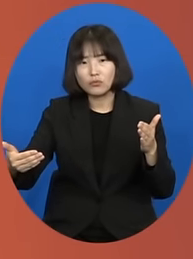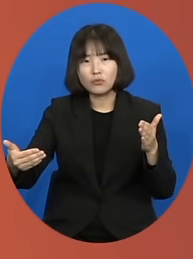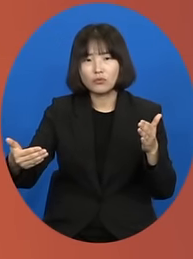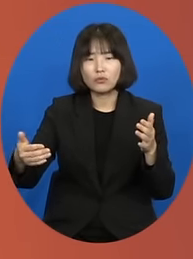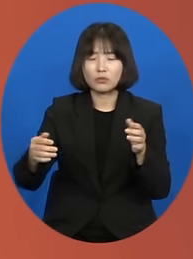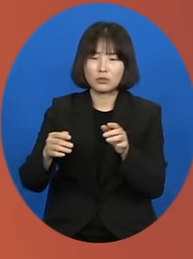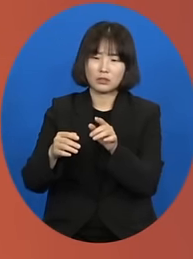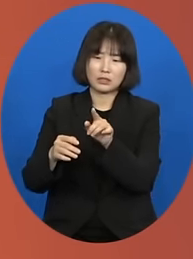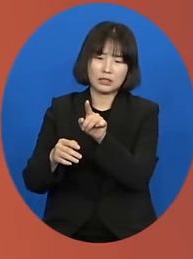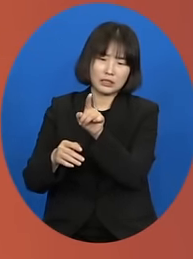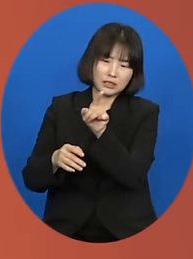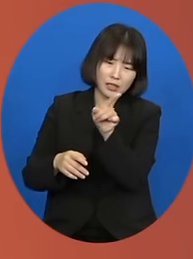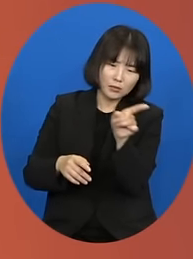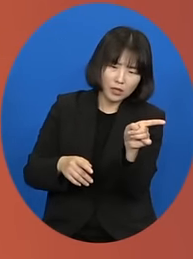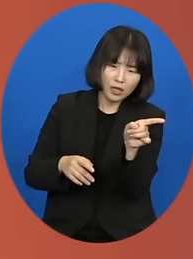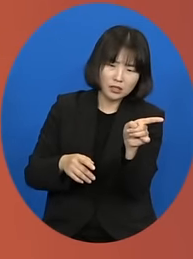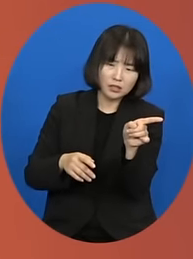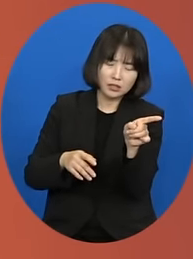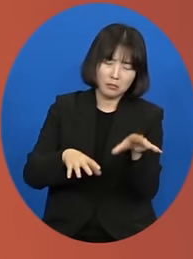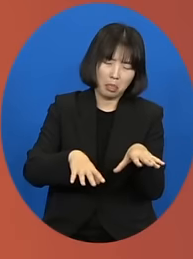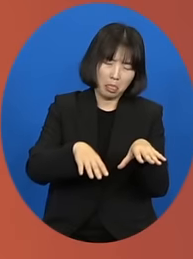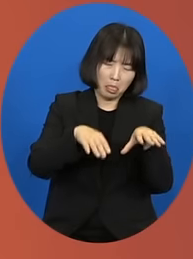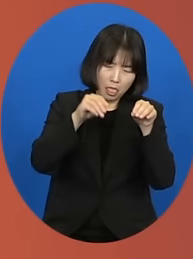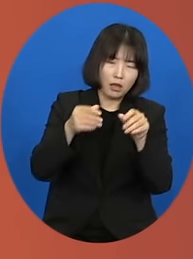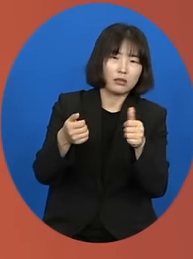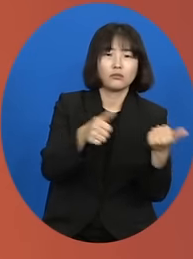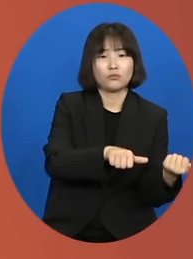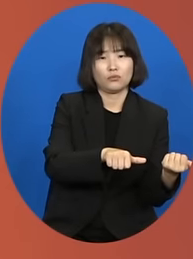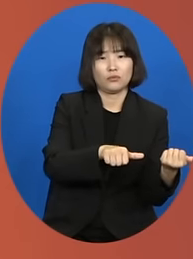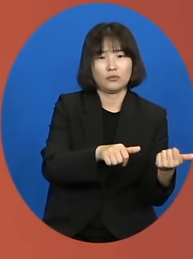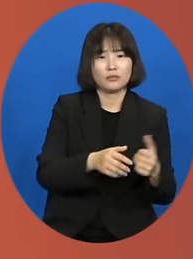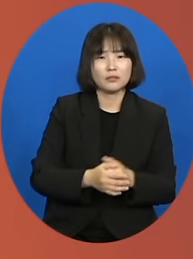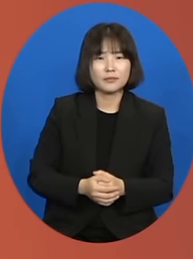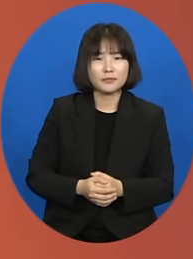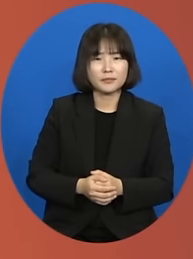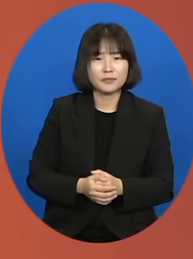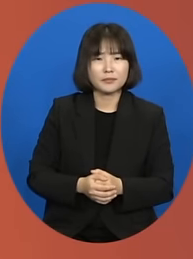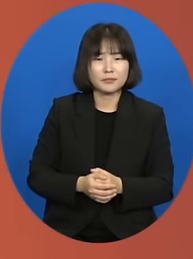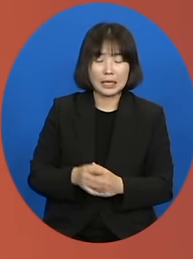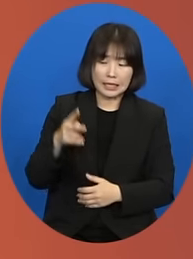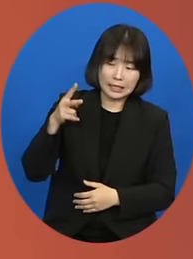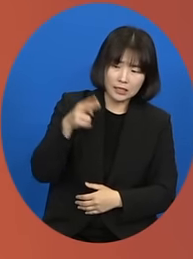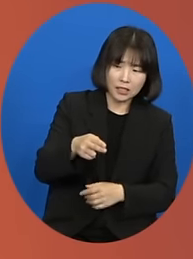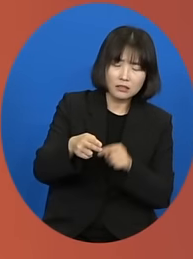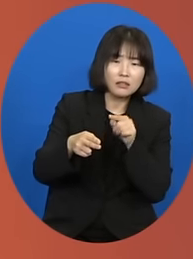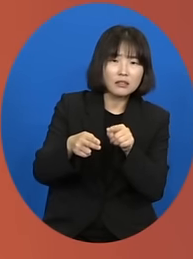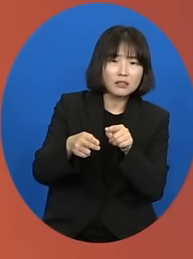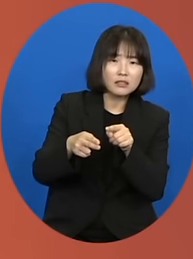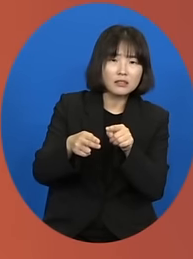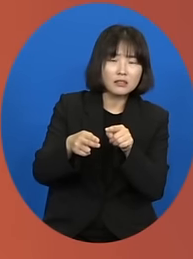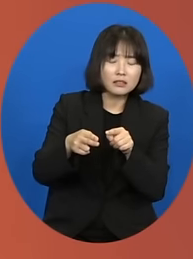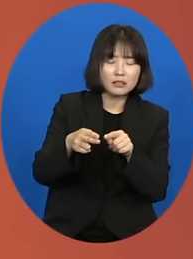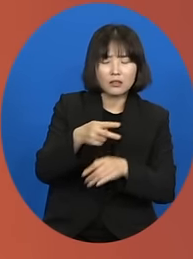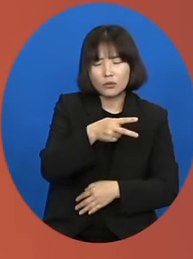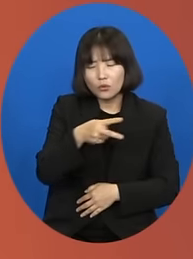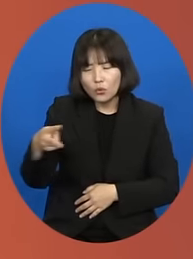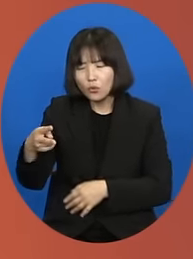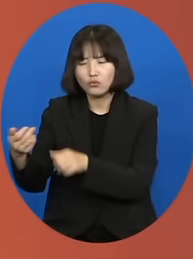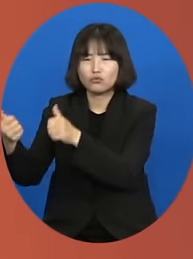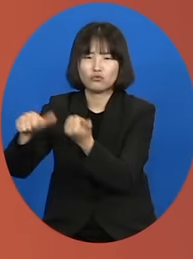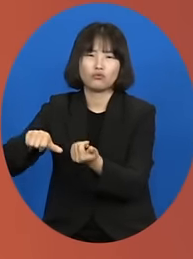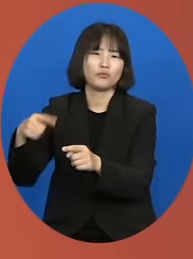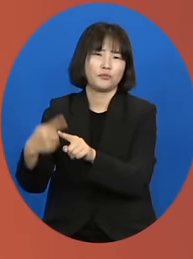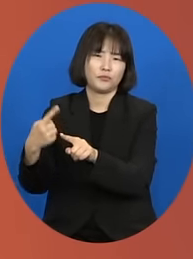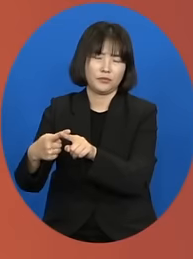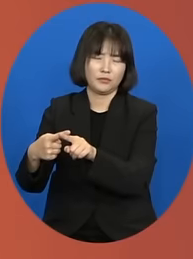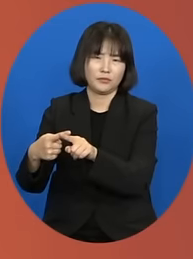나뭇가지는 말라서 죽어버린 그 아주 조그만한 단절이 결국 죽음을 상징하는 것입니다. 이